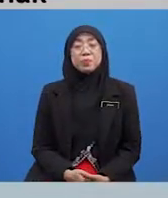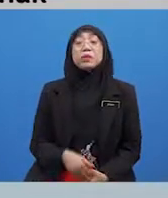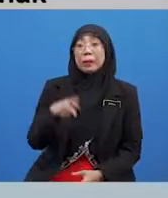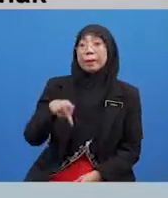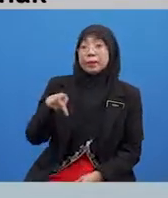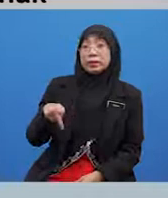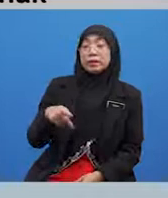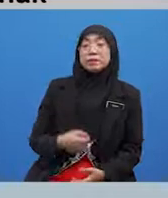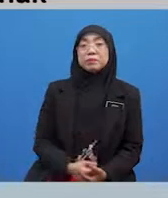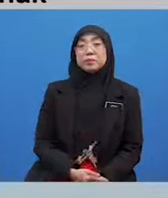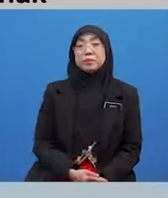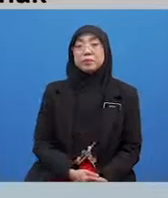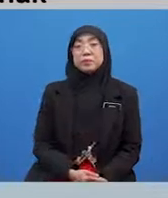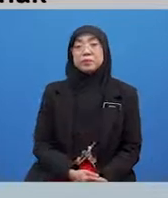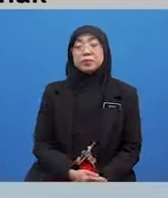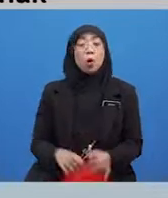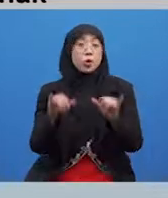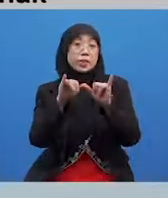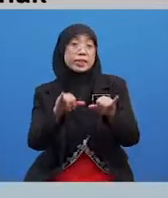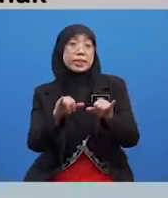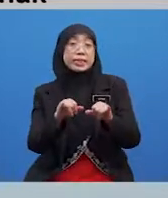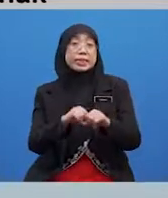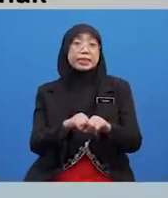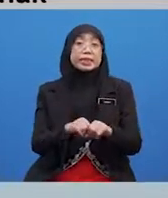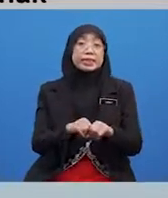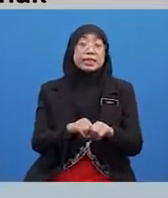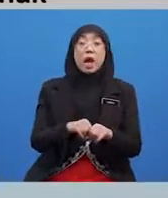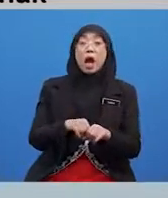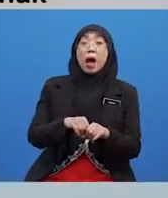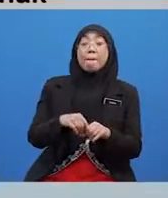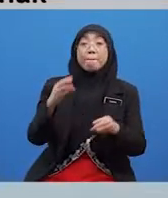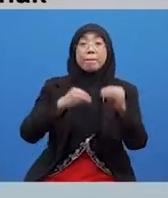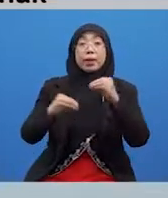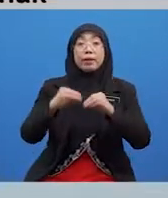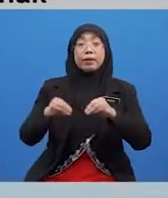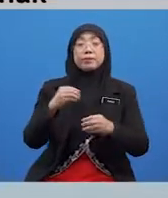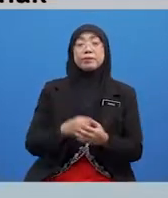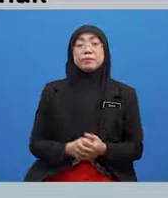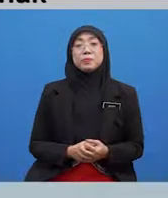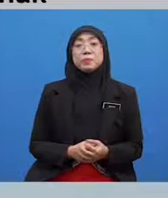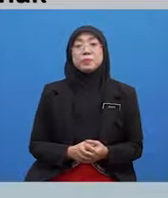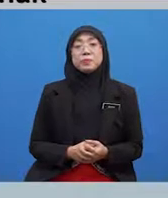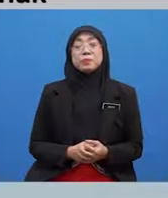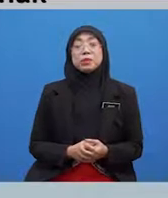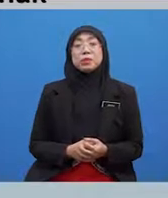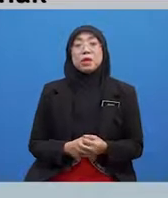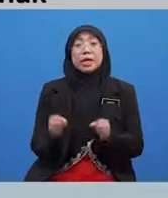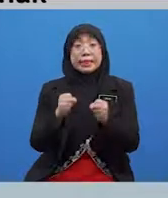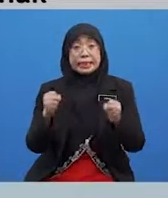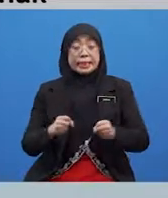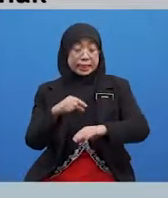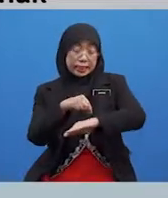menghasilkan pergerakan yang menarik dan mengelirukan pihak lawan. Contoh